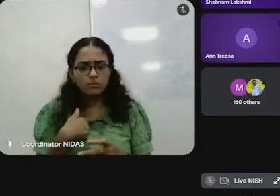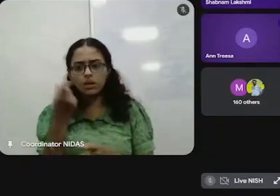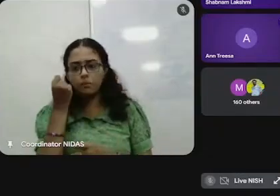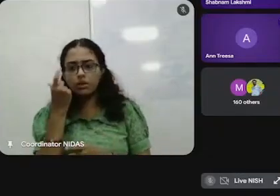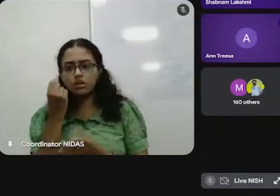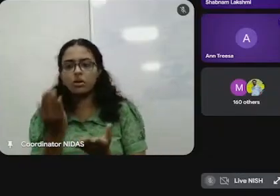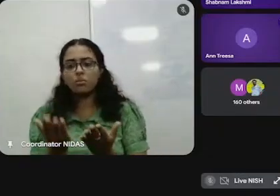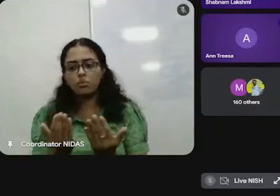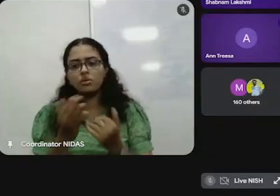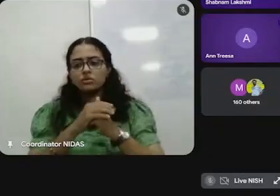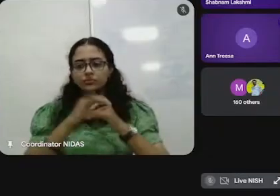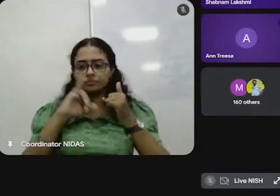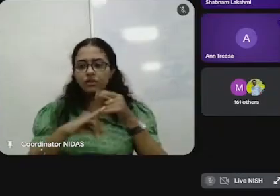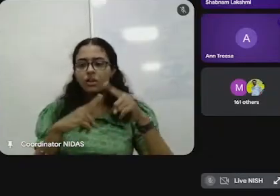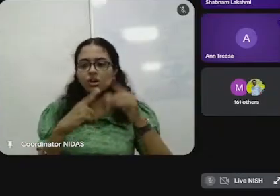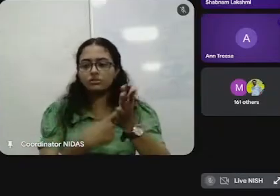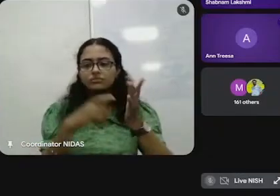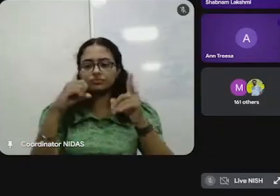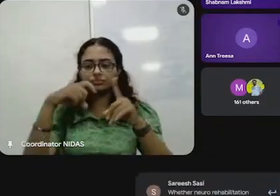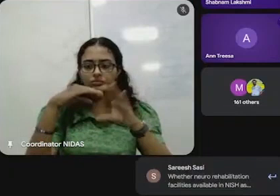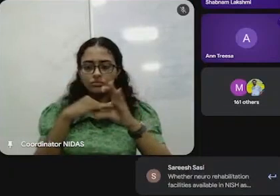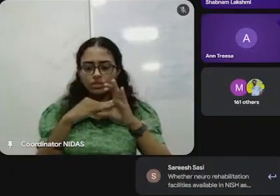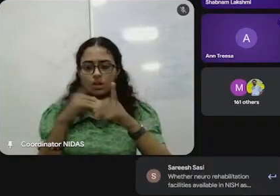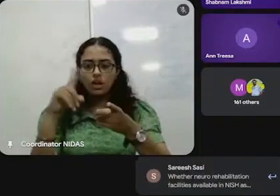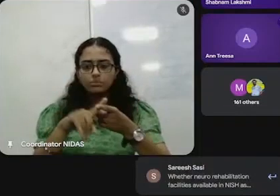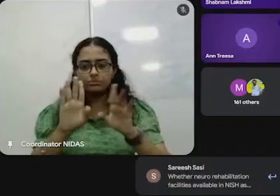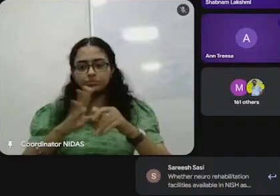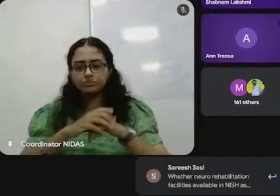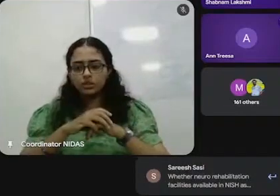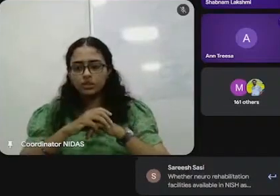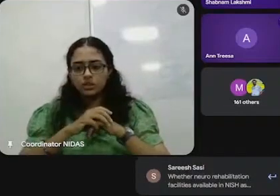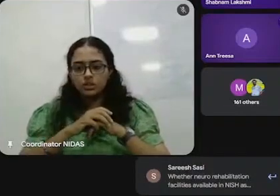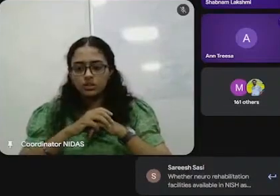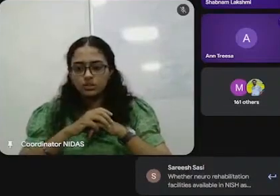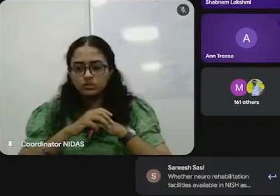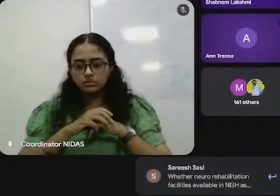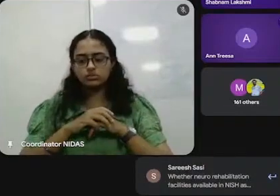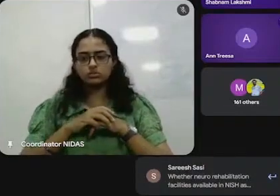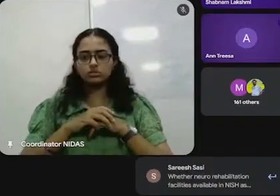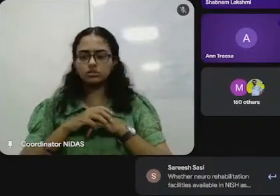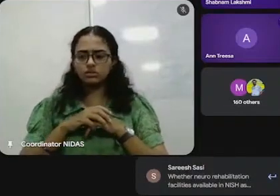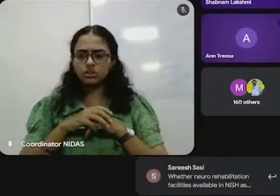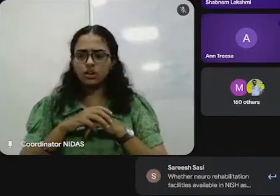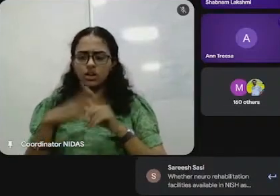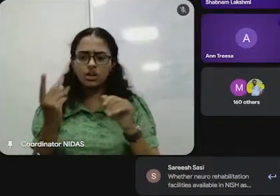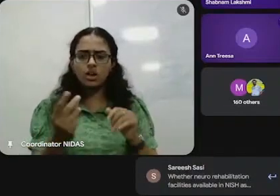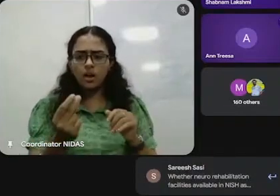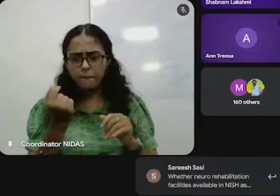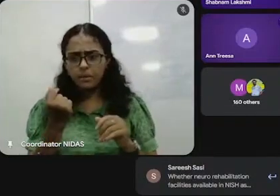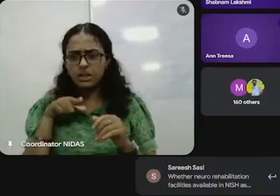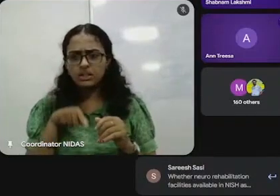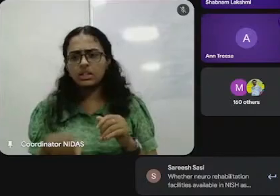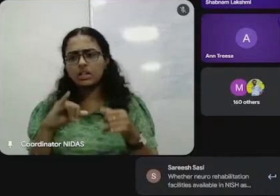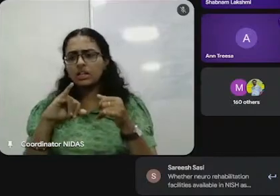അതൊക്കെ ഒരു സ്ട്രോക്കിനുള്ള സിംറ്റം ആയിരിക്കാം. പിന്നെ ഇമ്മീഡിയറ്റ് സിംറ്റംസ് പിന്നെ പെട്ടെന്ന് ഈ